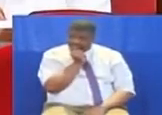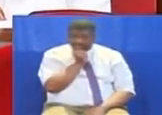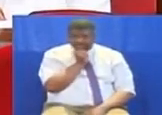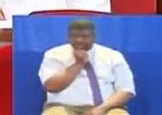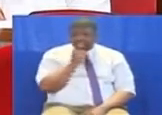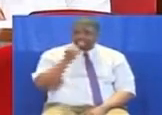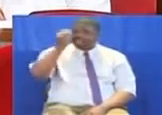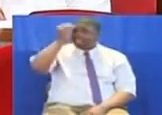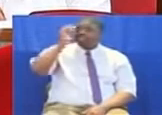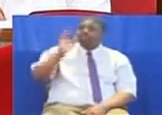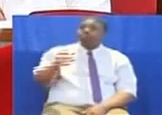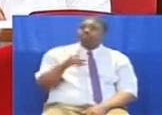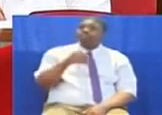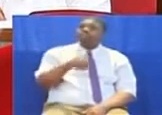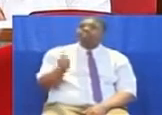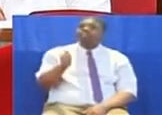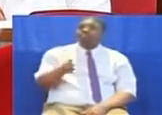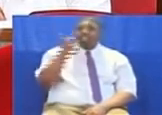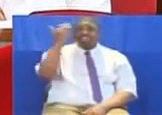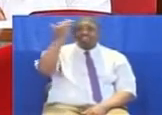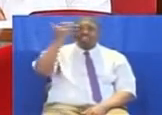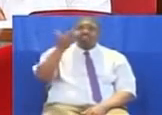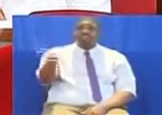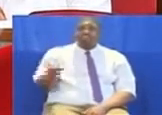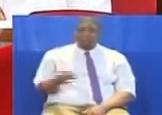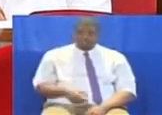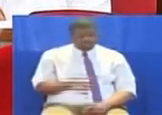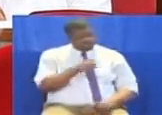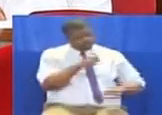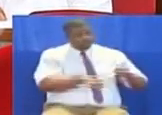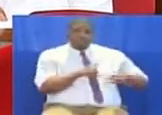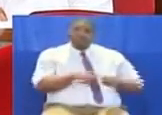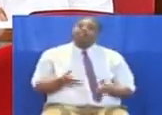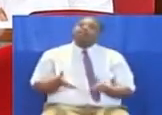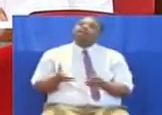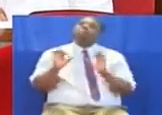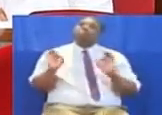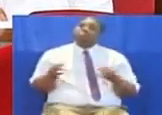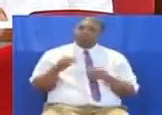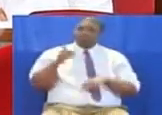Elimu yake tu yenyewe changa la macho. Sasa anaitaje kupambana na rais bali.